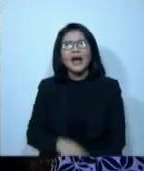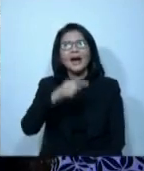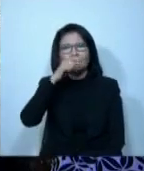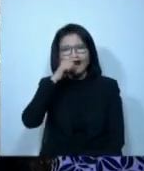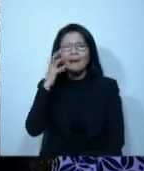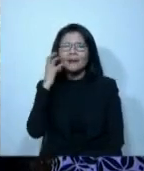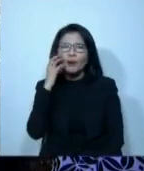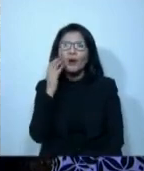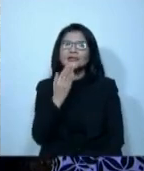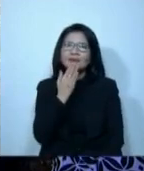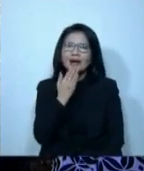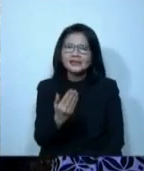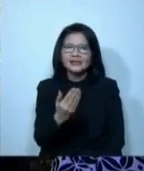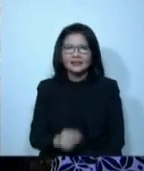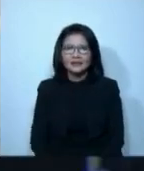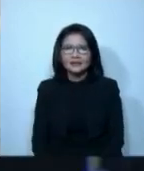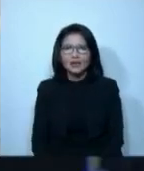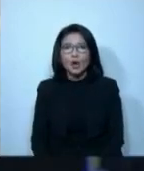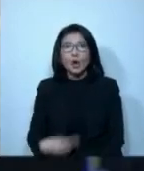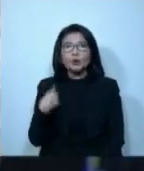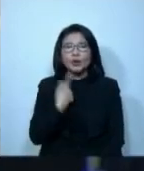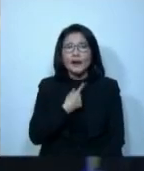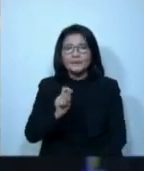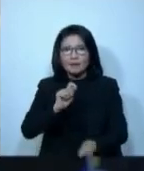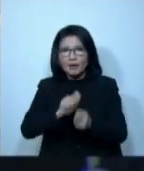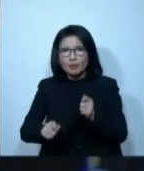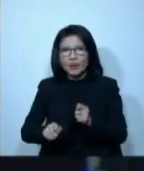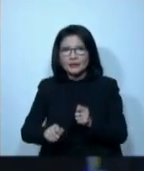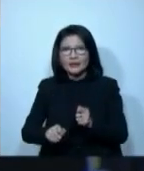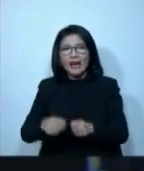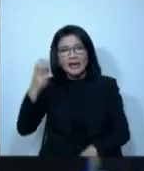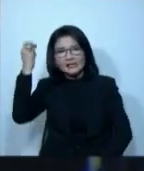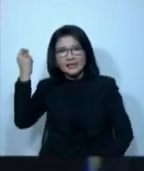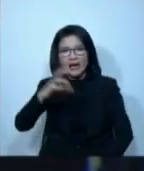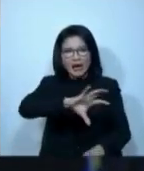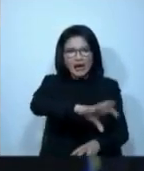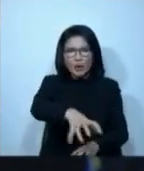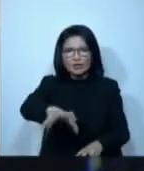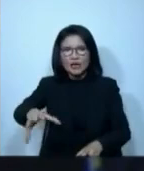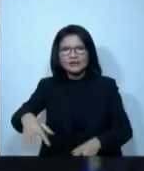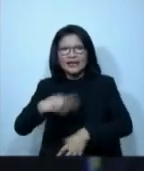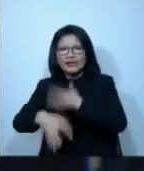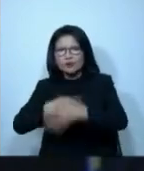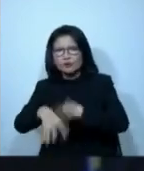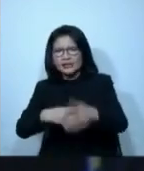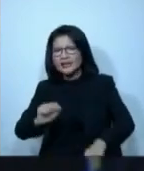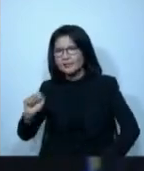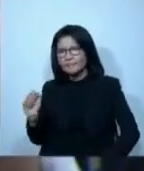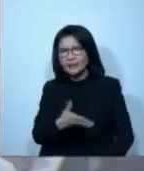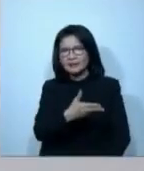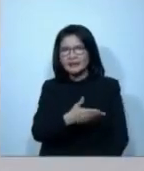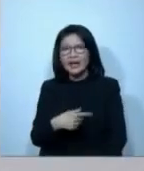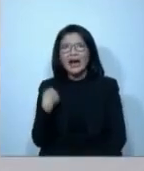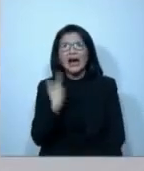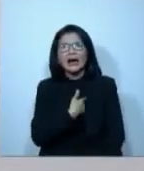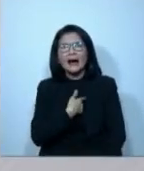terima kasih. Ketika kami merancang kawasan-kawasan industri dan bagaimana percepatan itu kita lakukan,